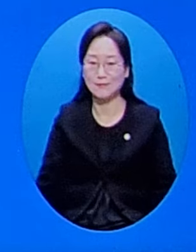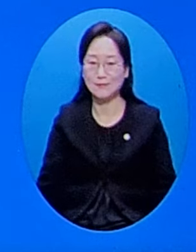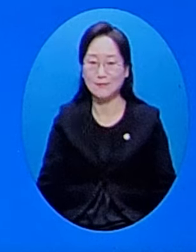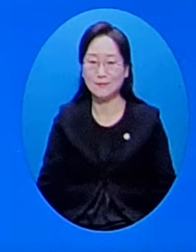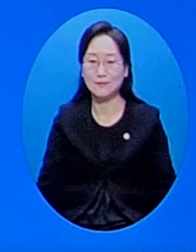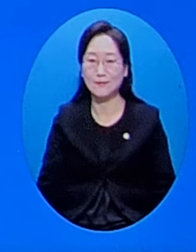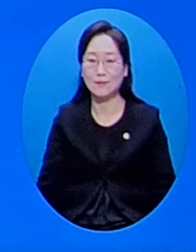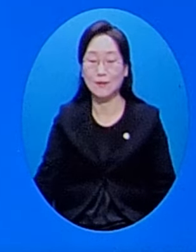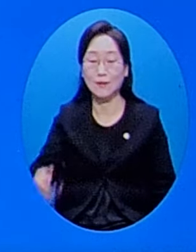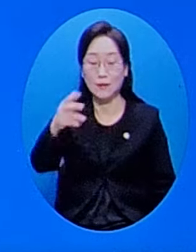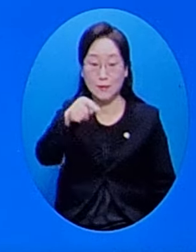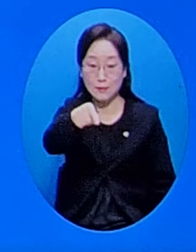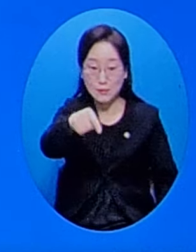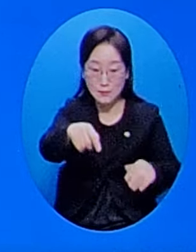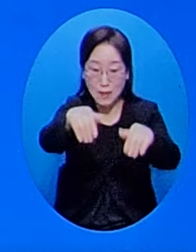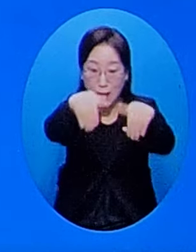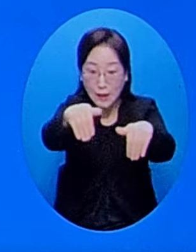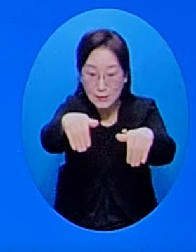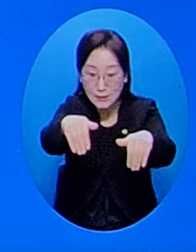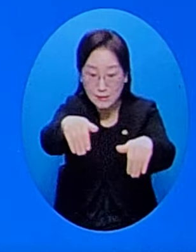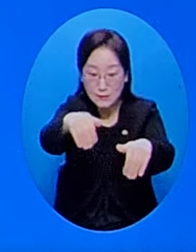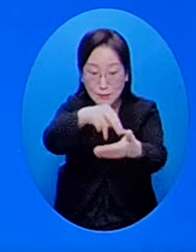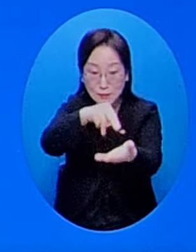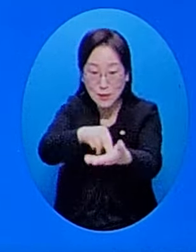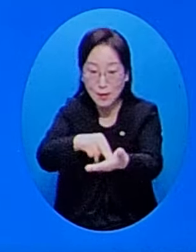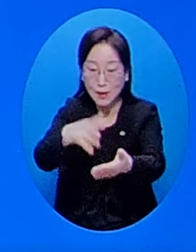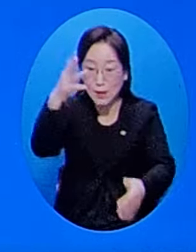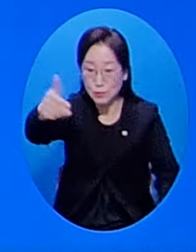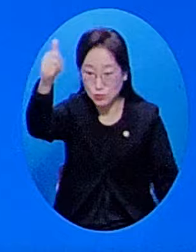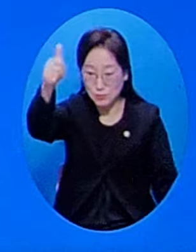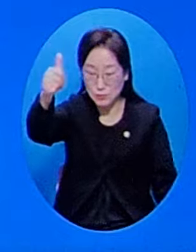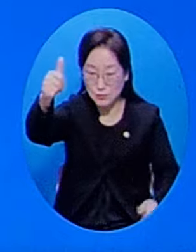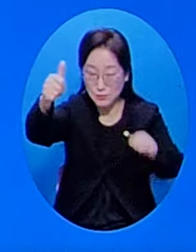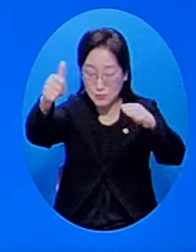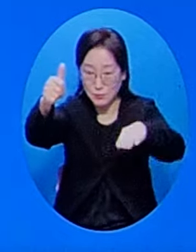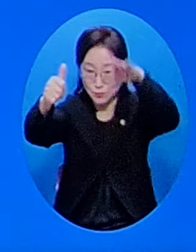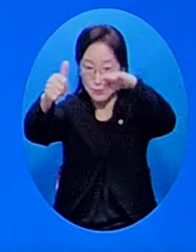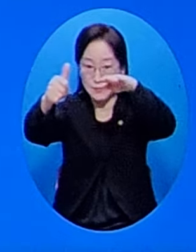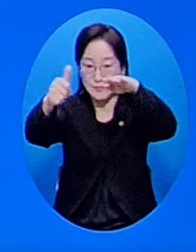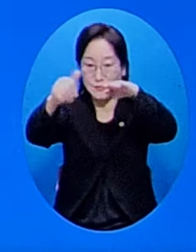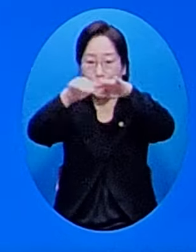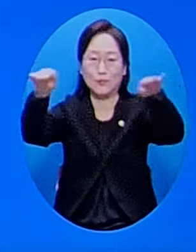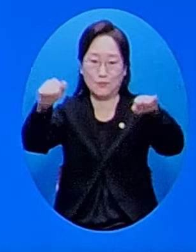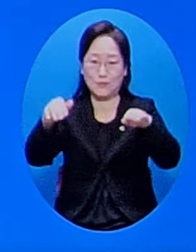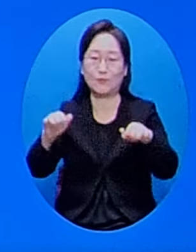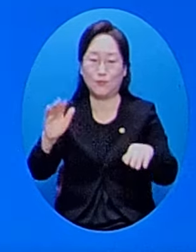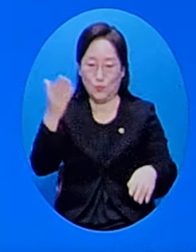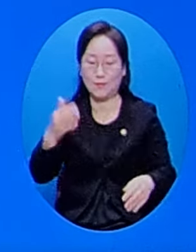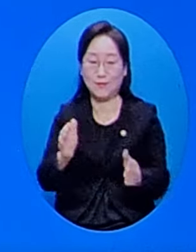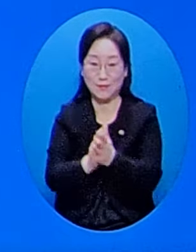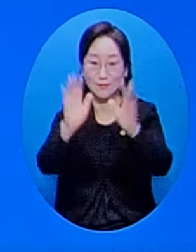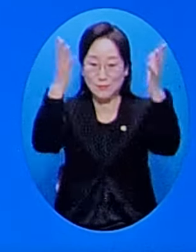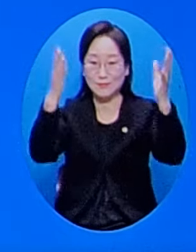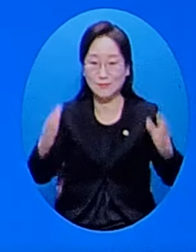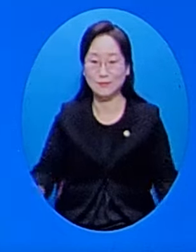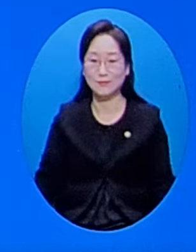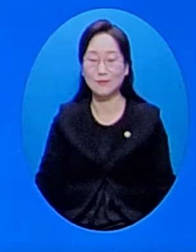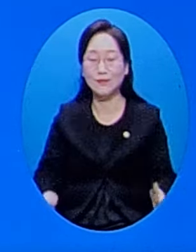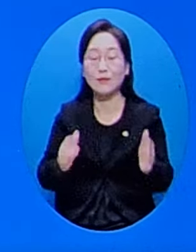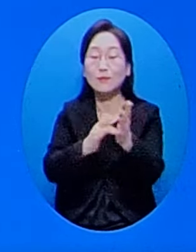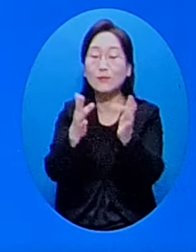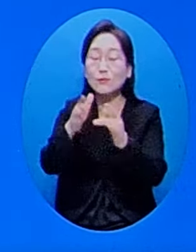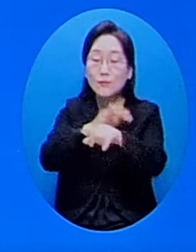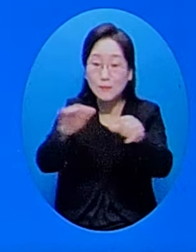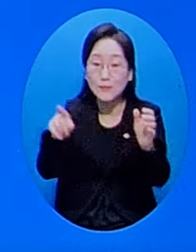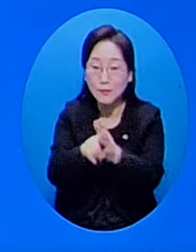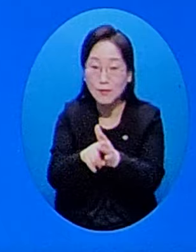본인이 하인에서 주인과 동등한 신분으로 신분이 상승하게 된 것입니다. 할렐루야. 우리 예수를 잘 믿으면